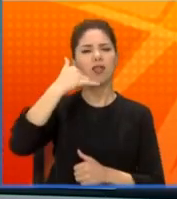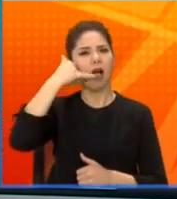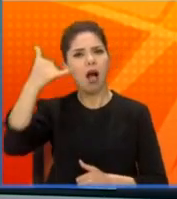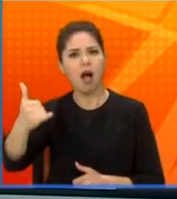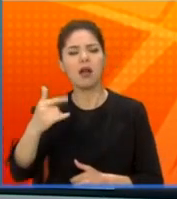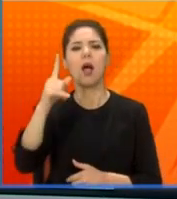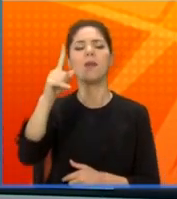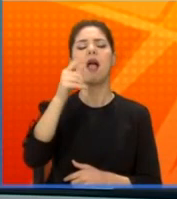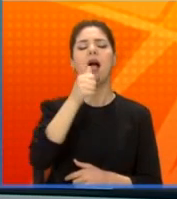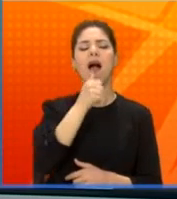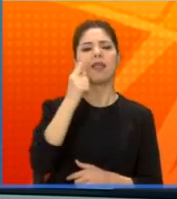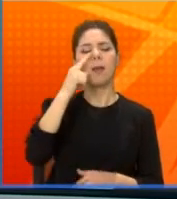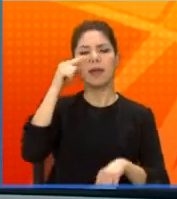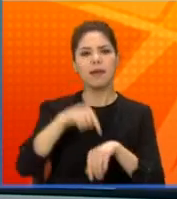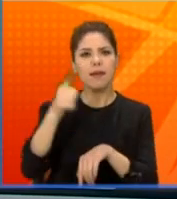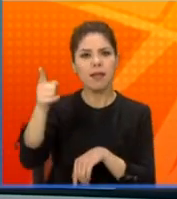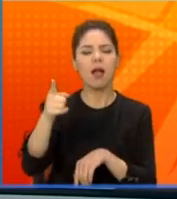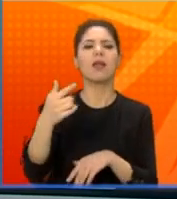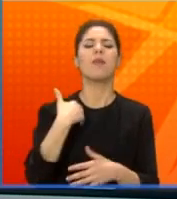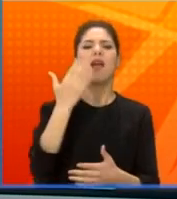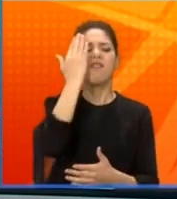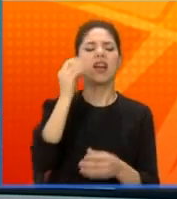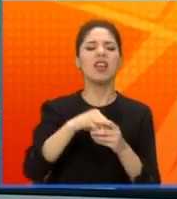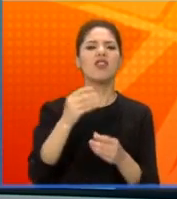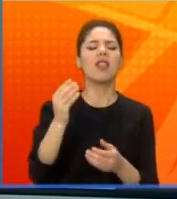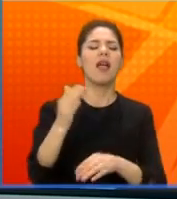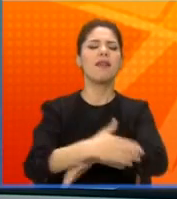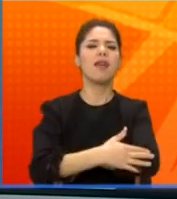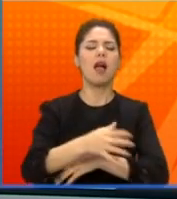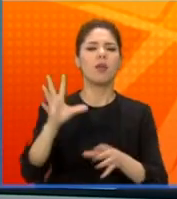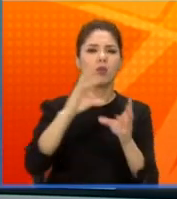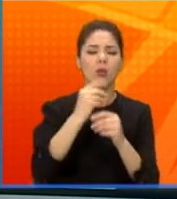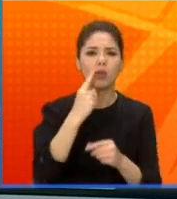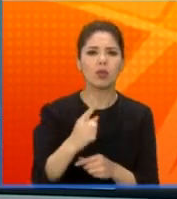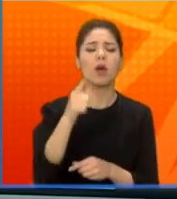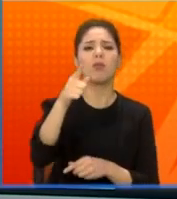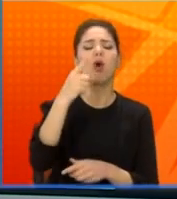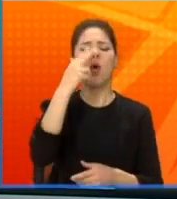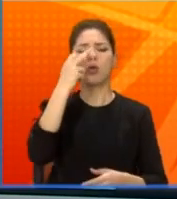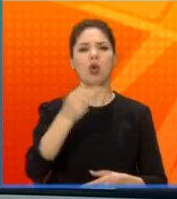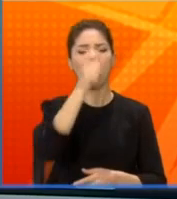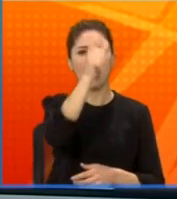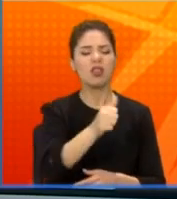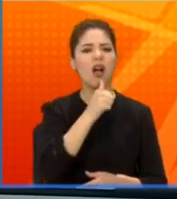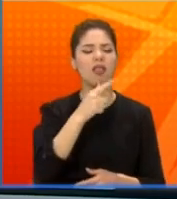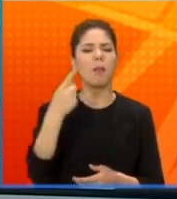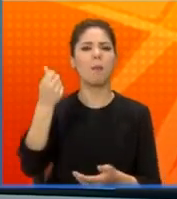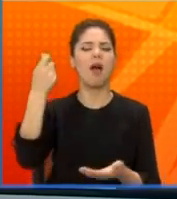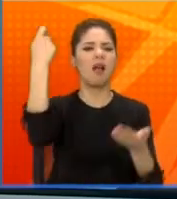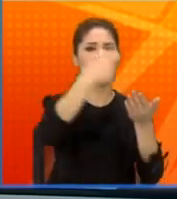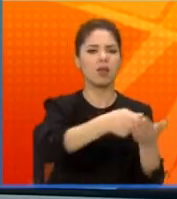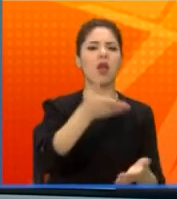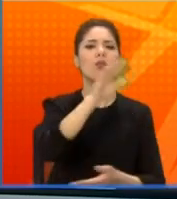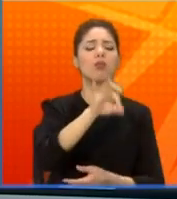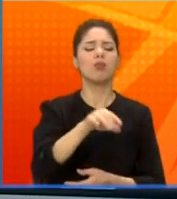eden birine kandı. Garibanlar için yardım topluyoruz diyen dolandırıcının hesabına tam 40 bin lira yatırdı. Bugün de ATV